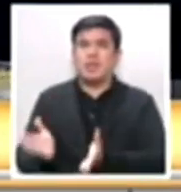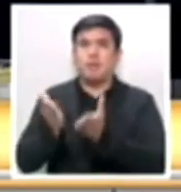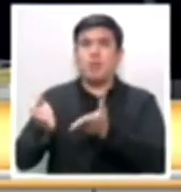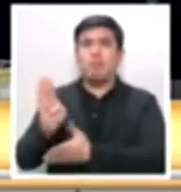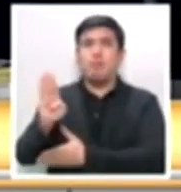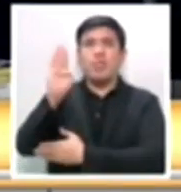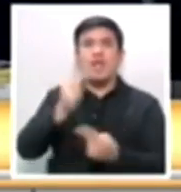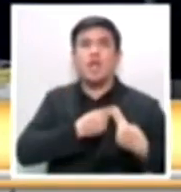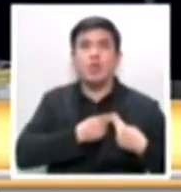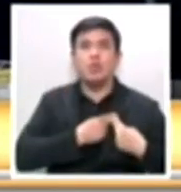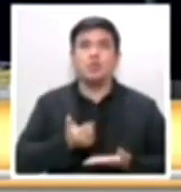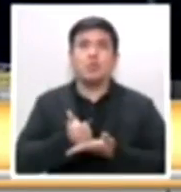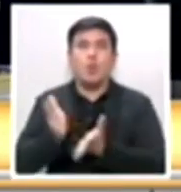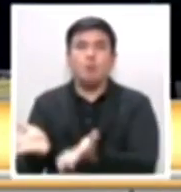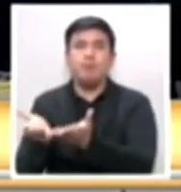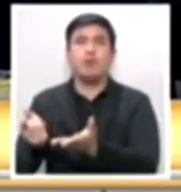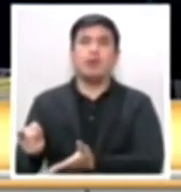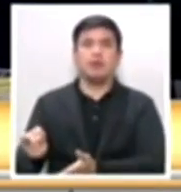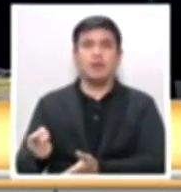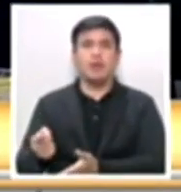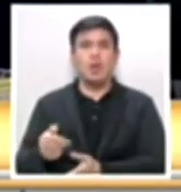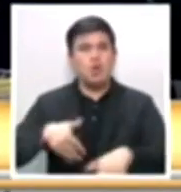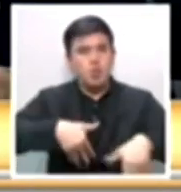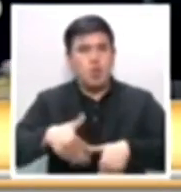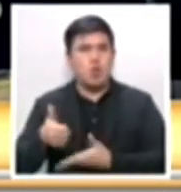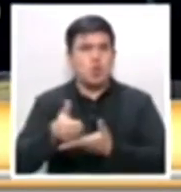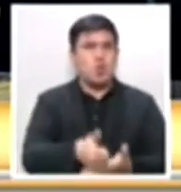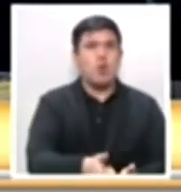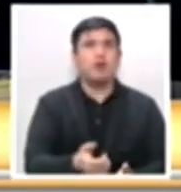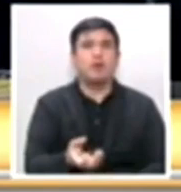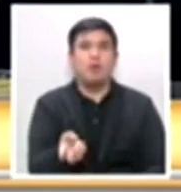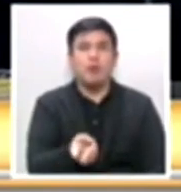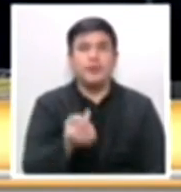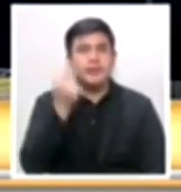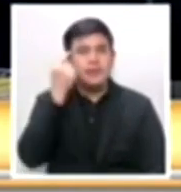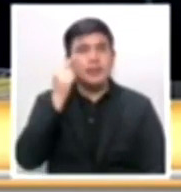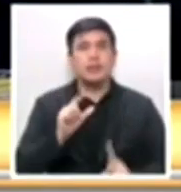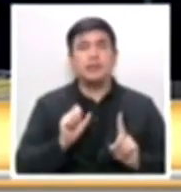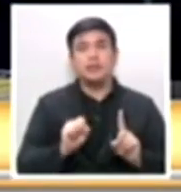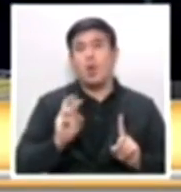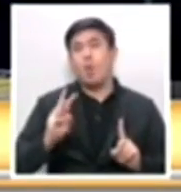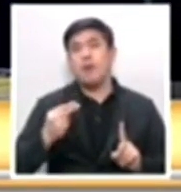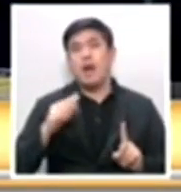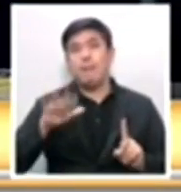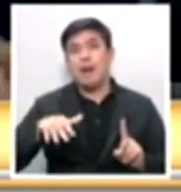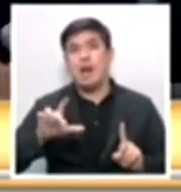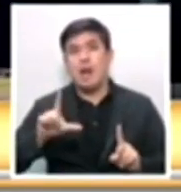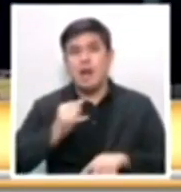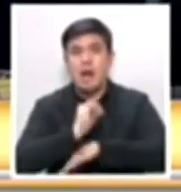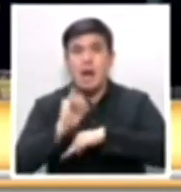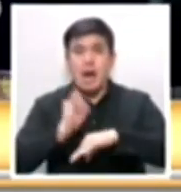ว่าท่านประธานครับถ้าเกิดเราคิดง่ายๆว่า 165,000 ไร่